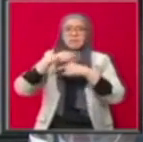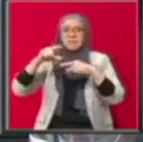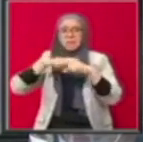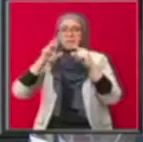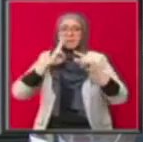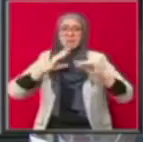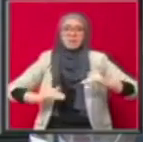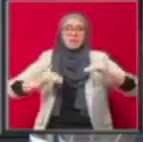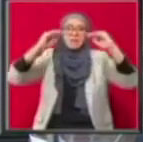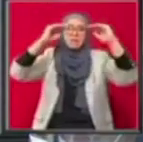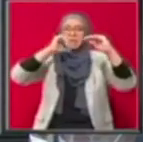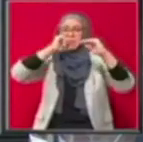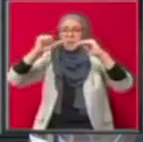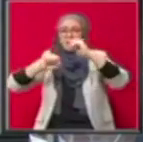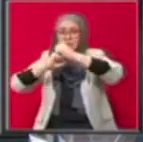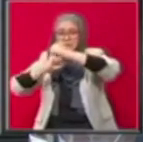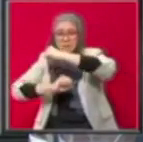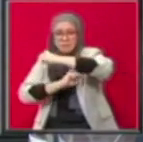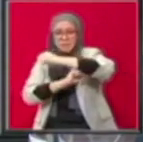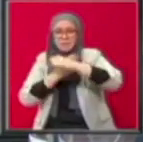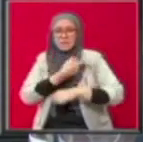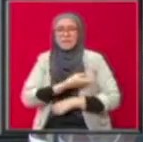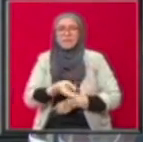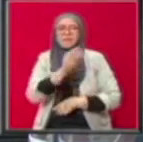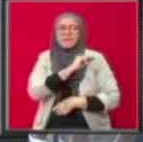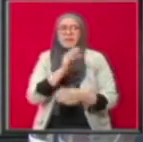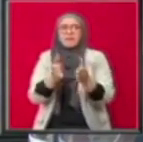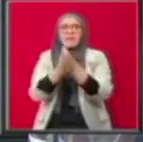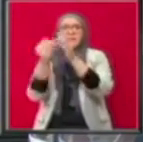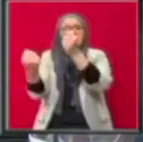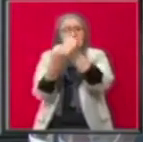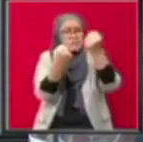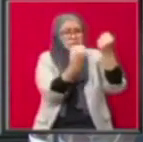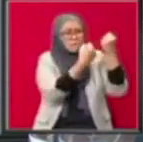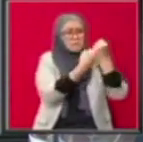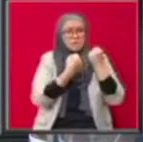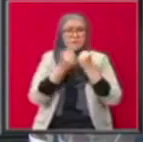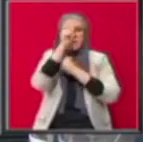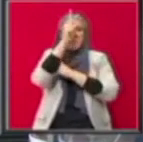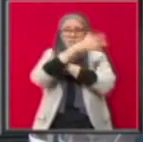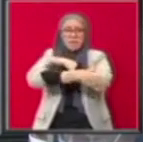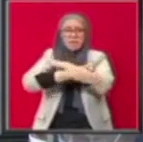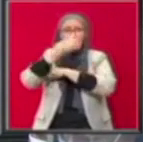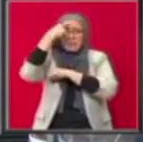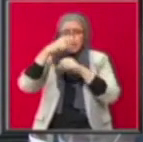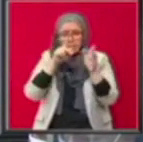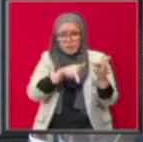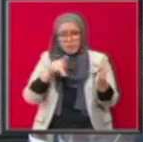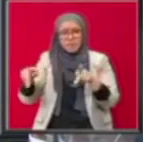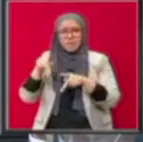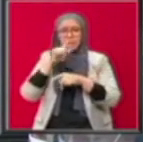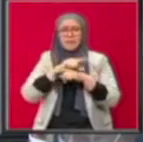struktur Kementerian meminta sokongan daripada semua kerajaan negeri agar pelan-pelan ini